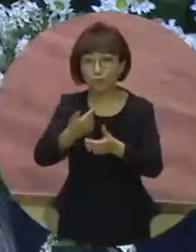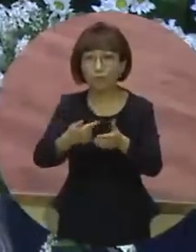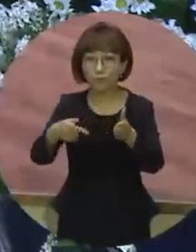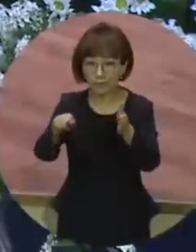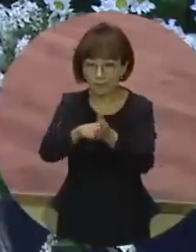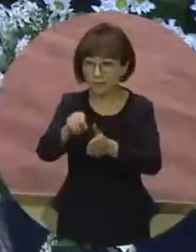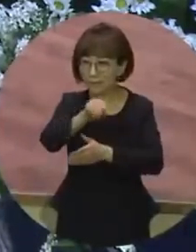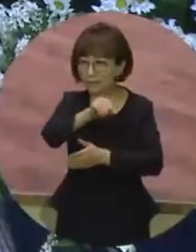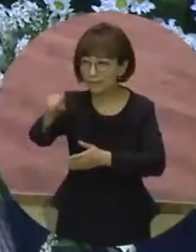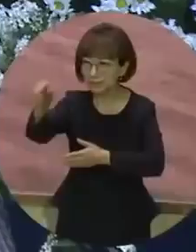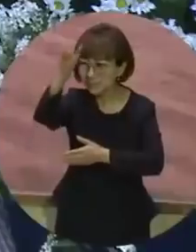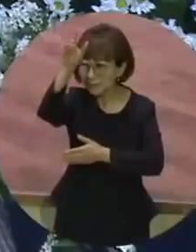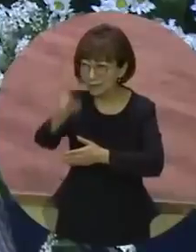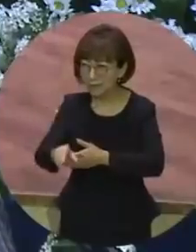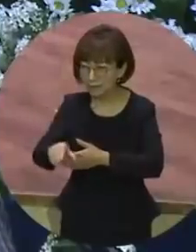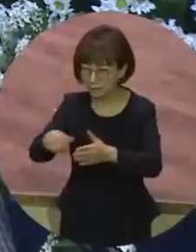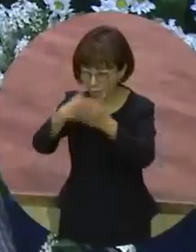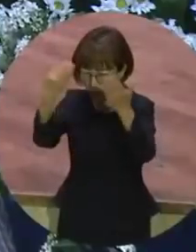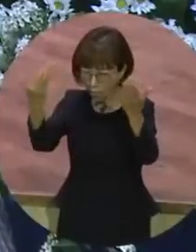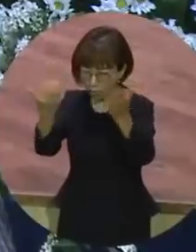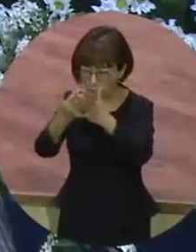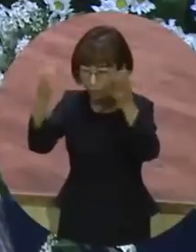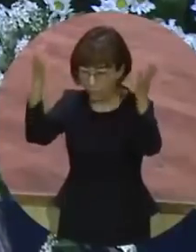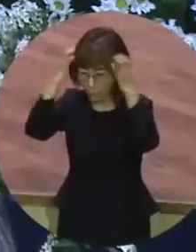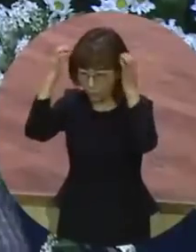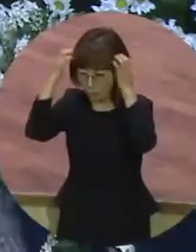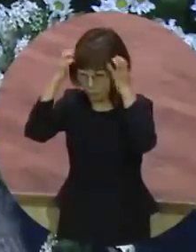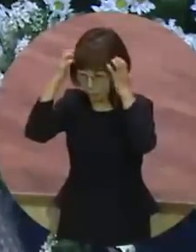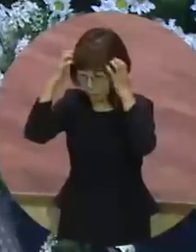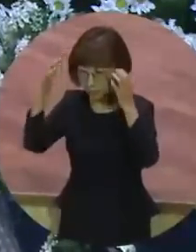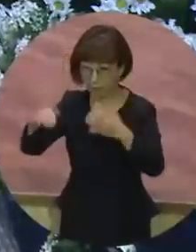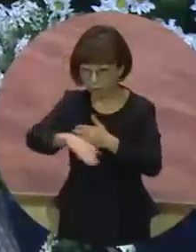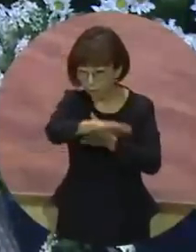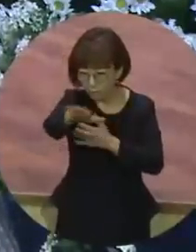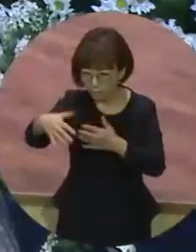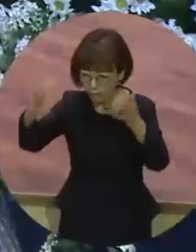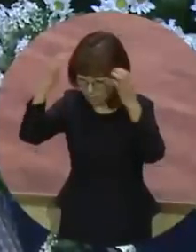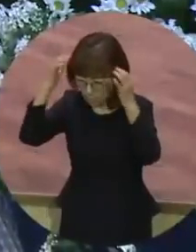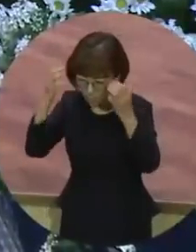다 이루었다고 말씀하셨어요. 그런데 왜 걱정합니까?